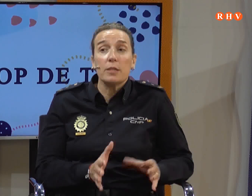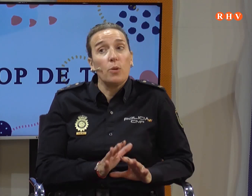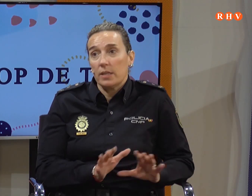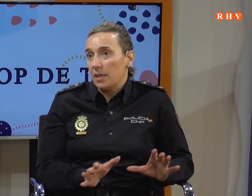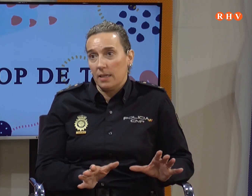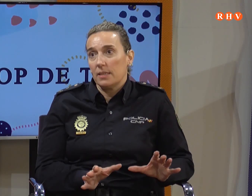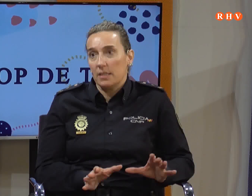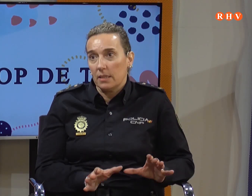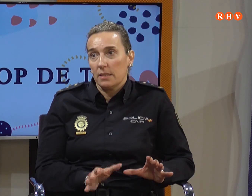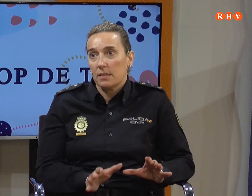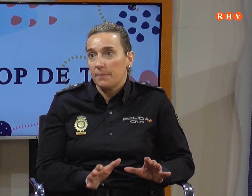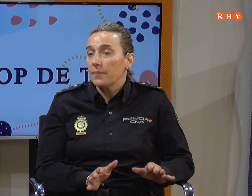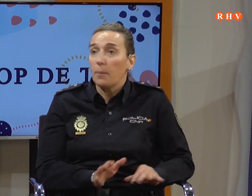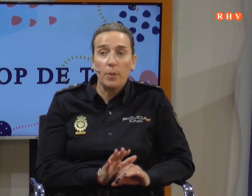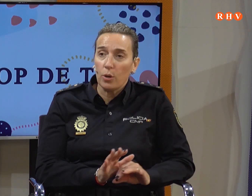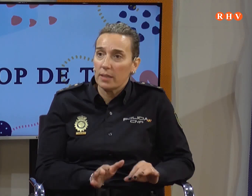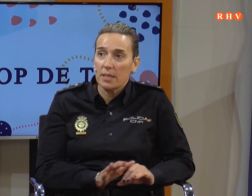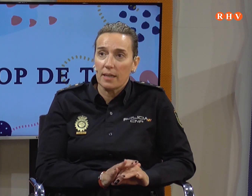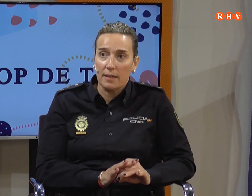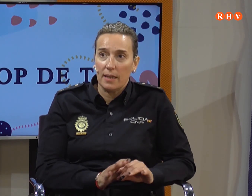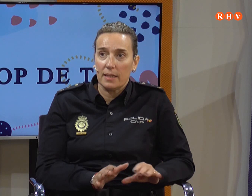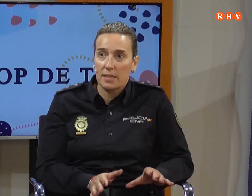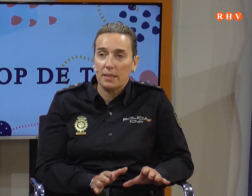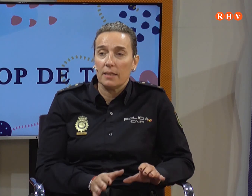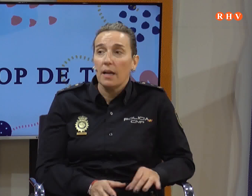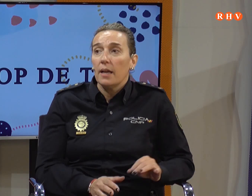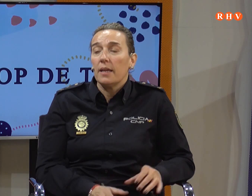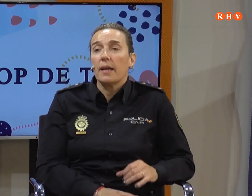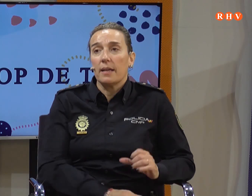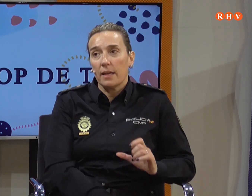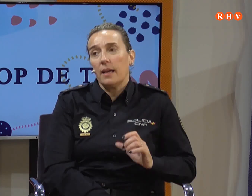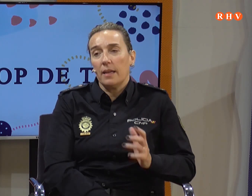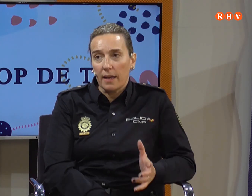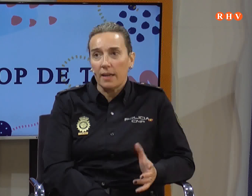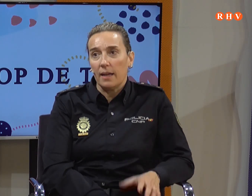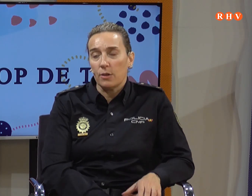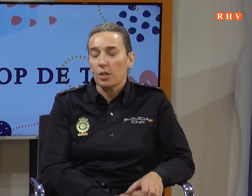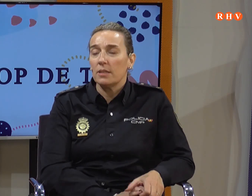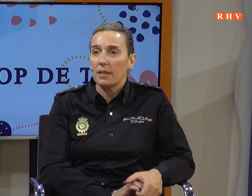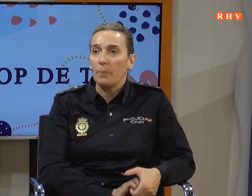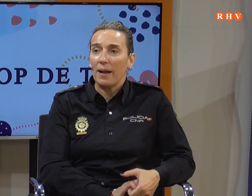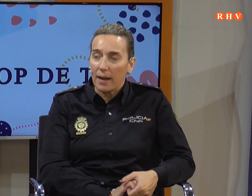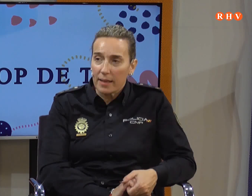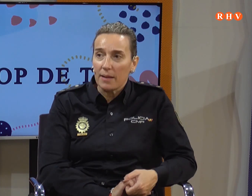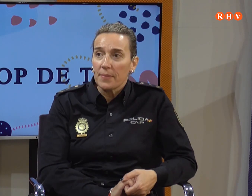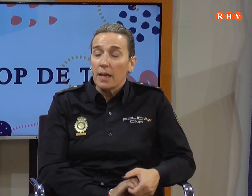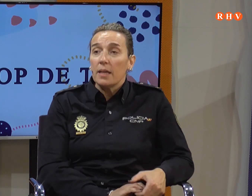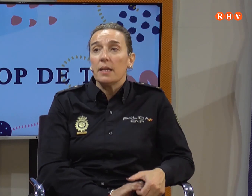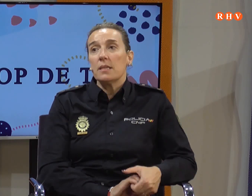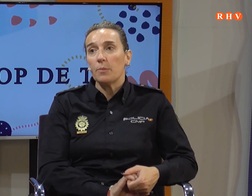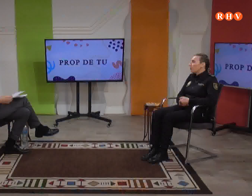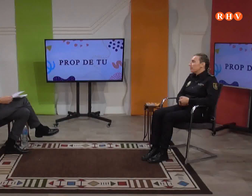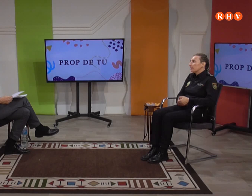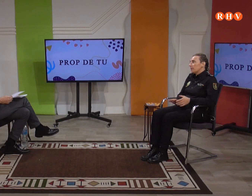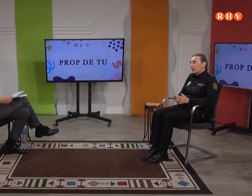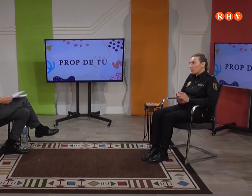El primer que hi ha que fer és bloquejar les targetes. Bloquejar sí. La targeta. Hi ha que cridar a la nostra entitat bancària i en